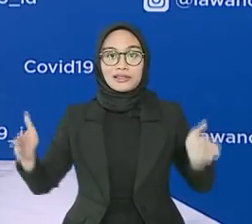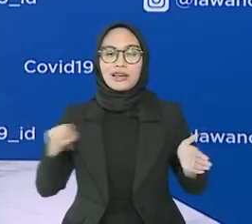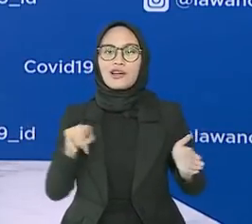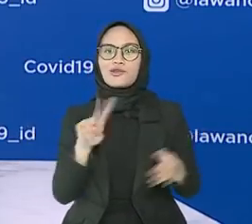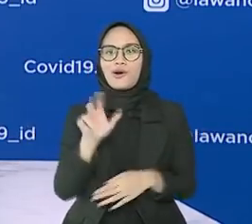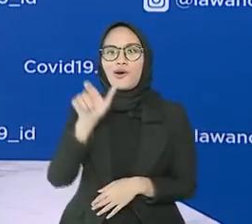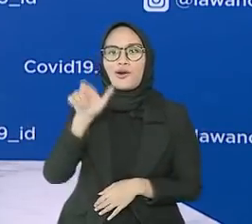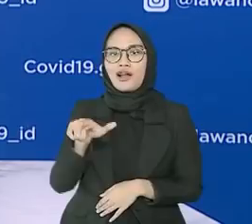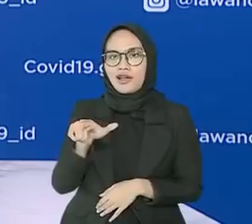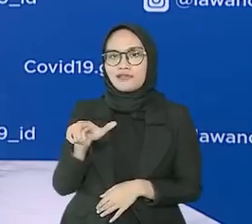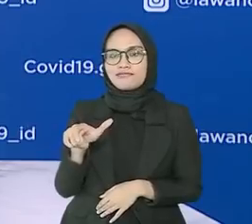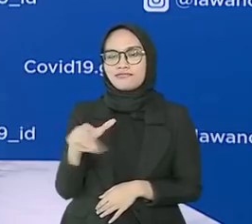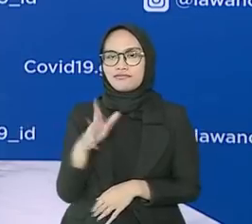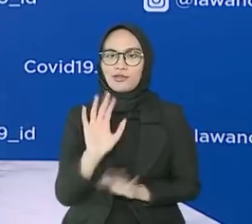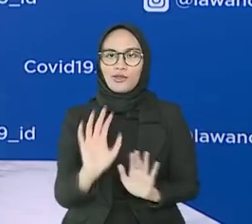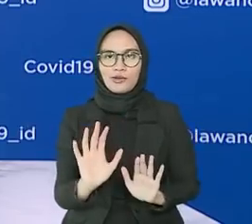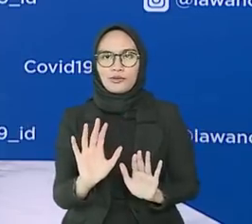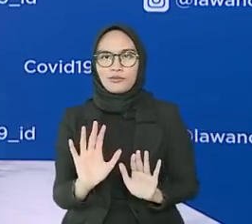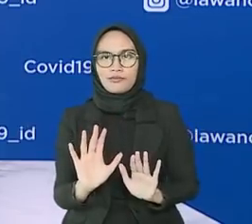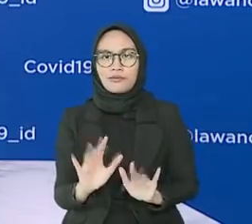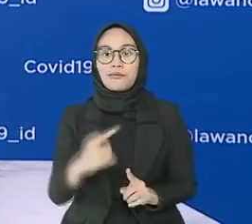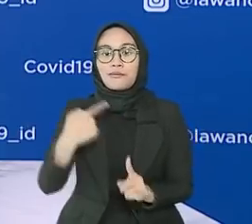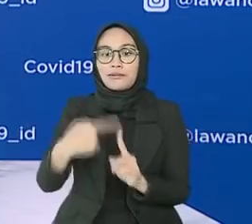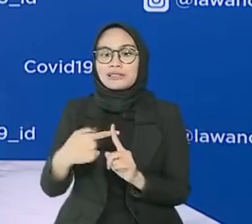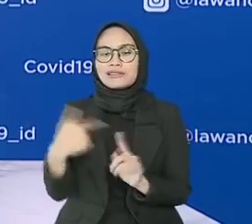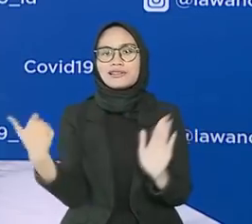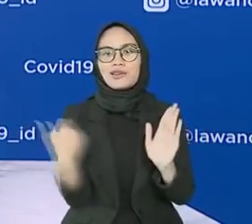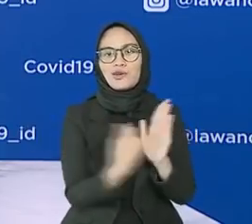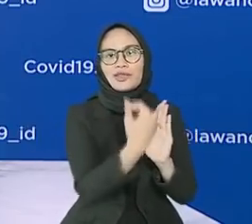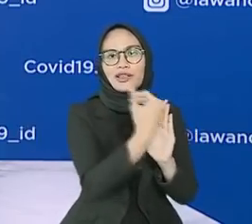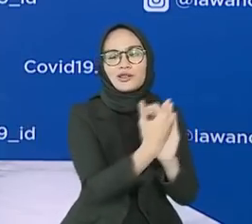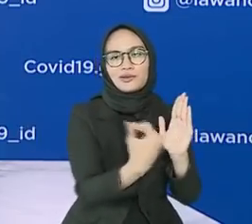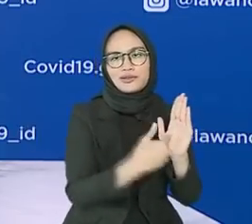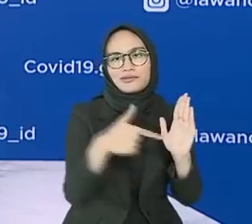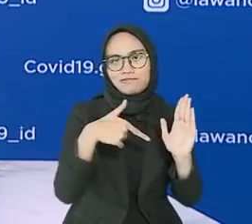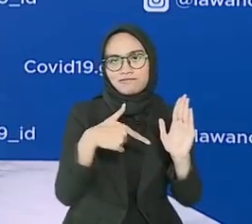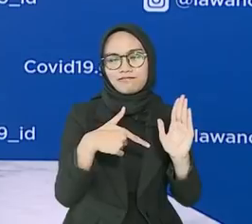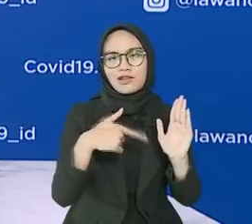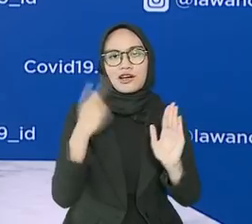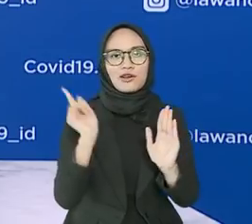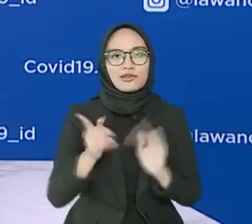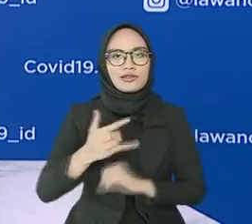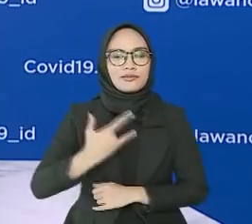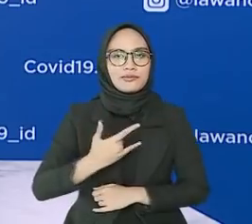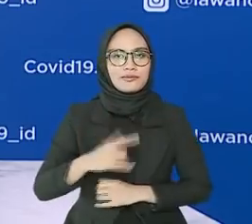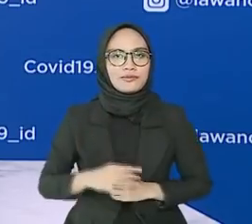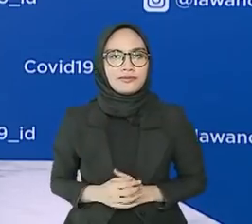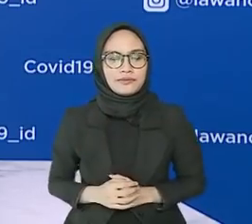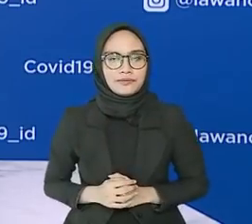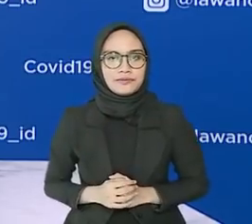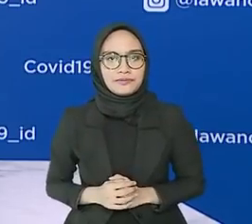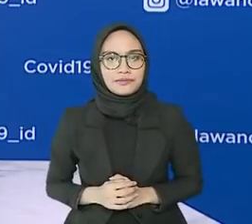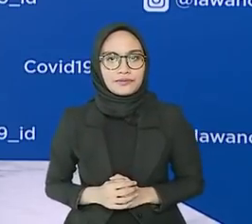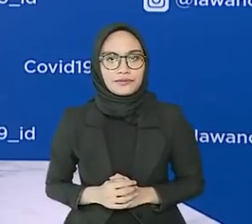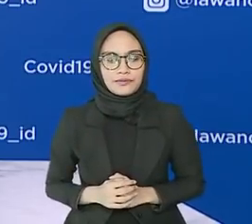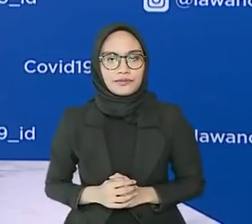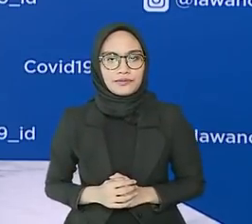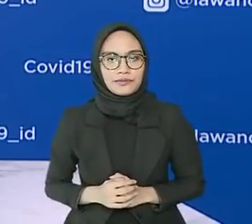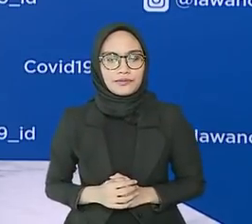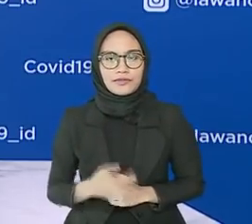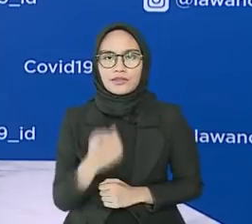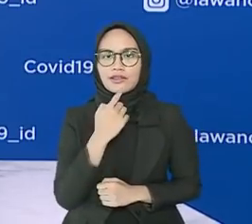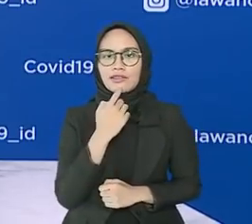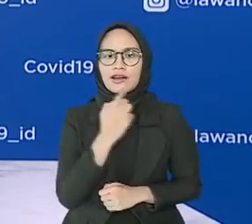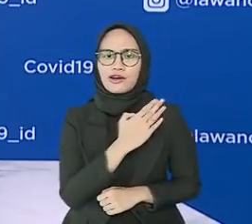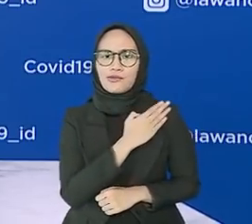serta menyesuaikan pedoman protokol kesehatan dari Kemenparekraf dan Kemenkes. Terkait dengan level per